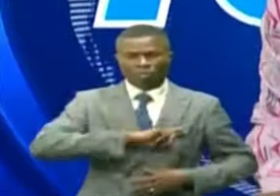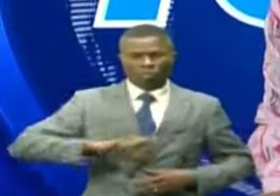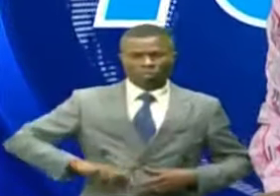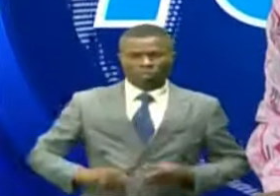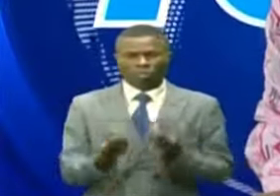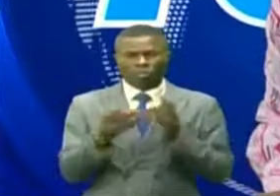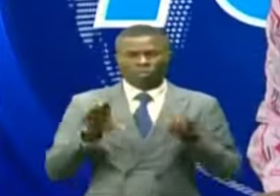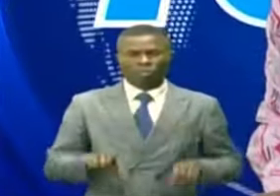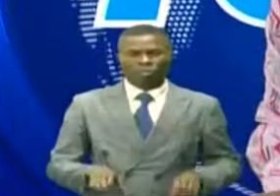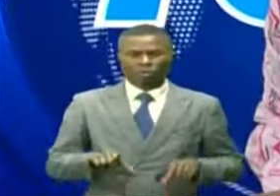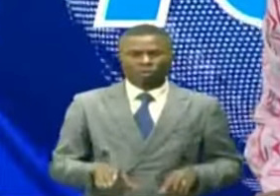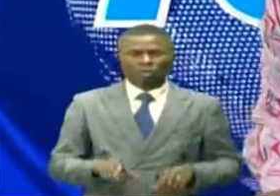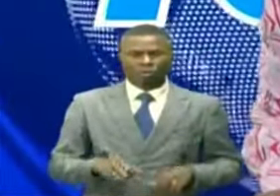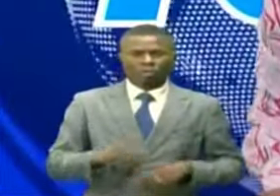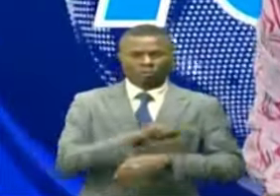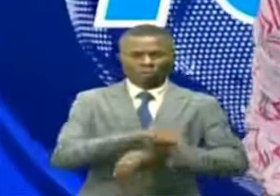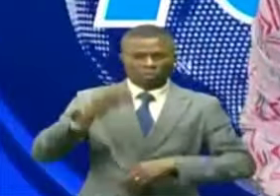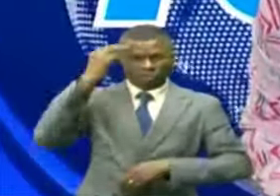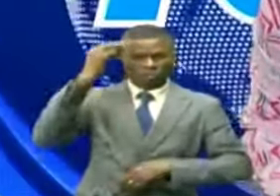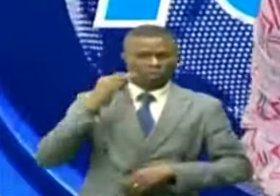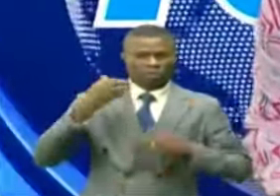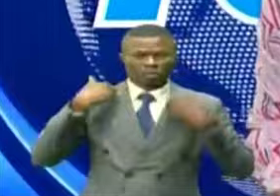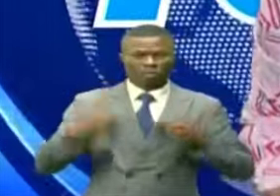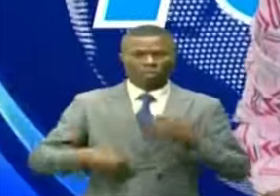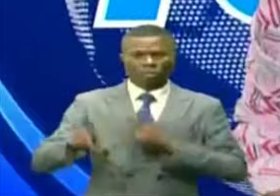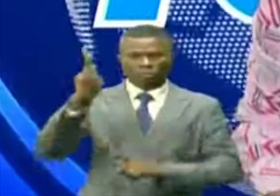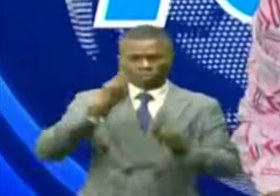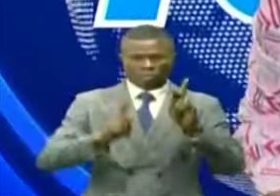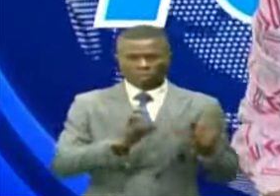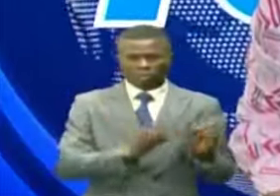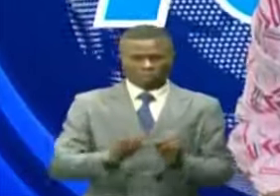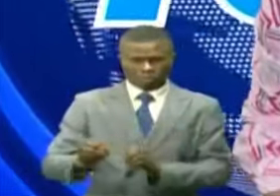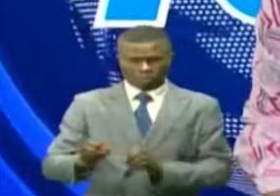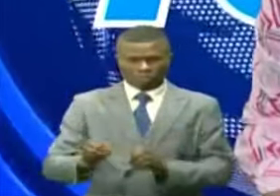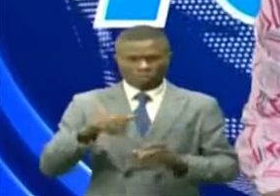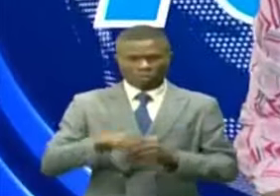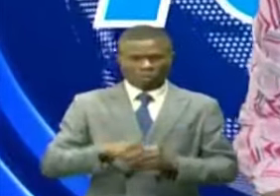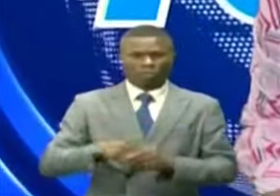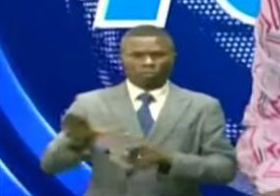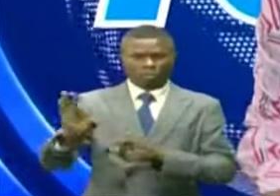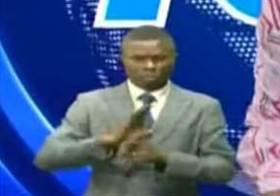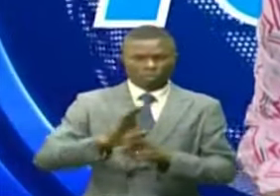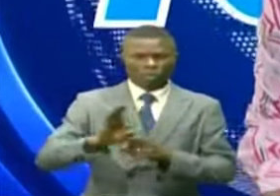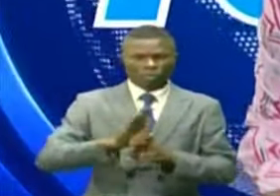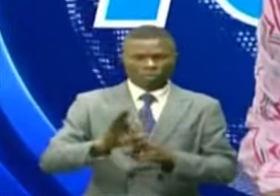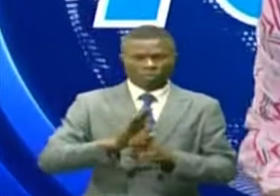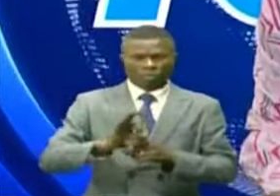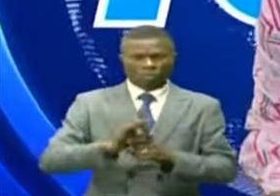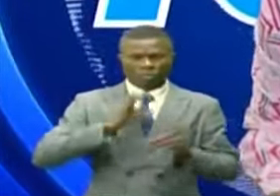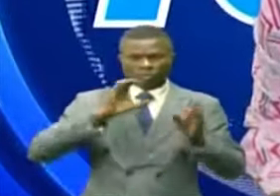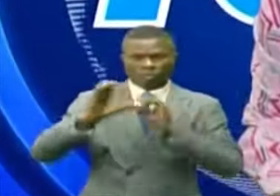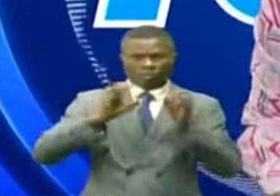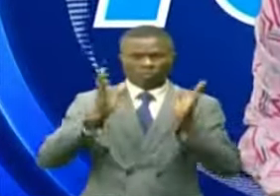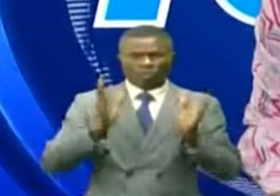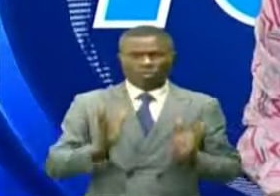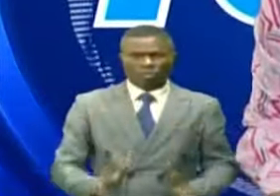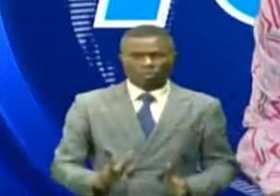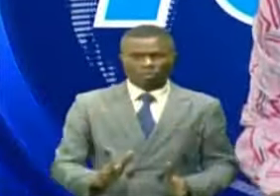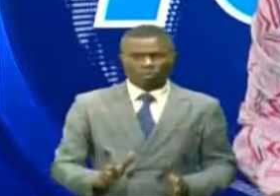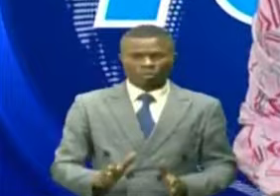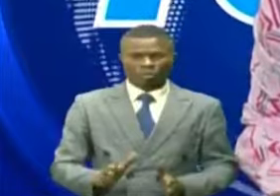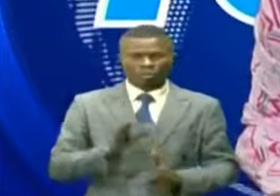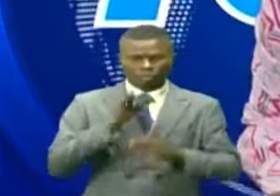démocratique du Congo le ministère de la Santé Publique a procédé à travers une session de formation de communicateur à